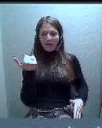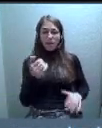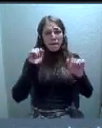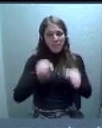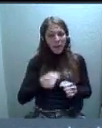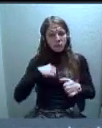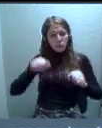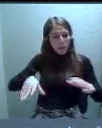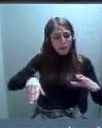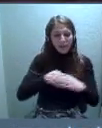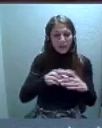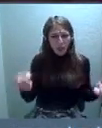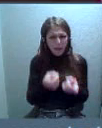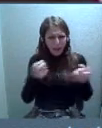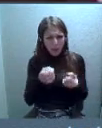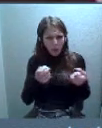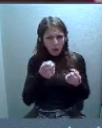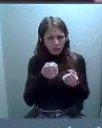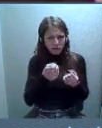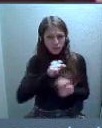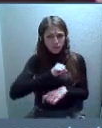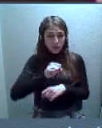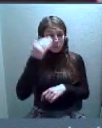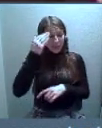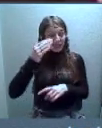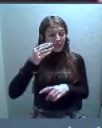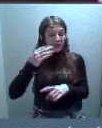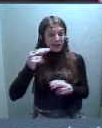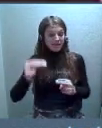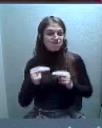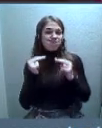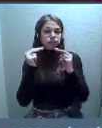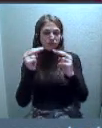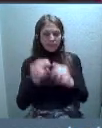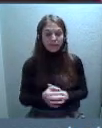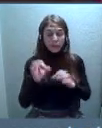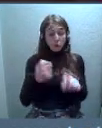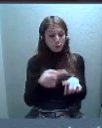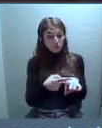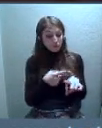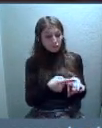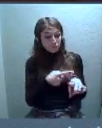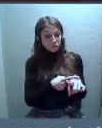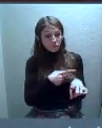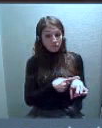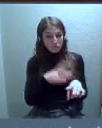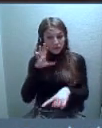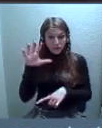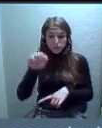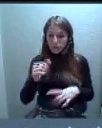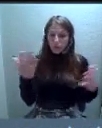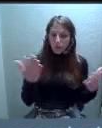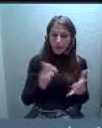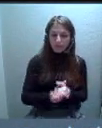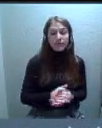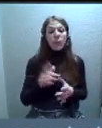pour des sportifs de haut niveau. Et progressivement, nous nous sommes rendus compte qu'en agissant de cette manière-là, évidemment avec un effort